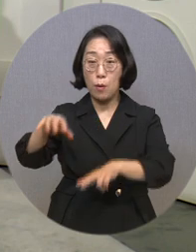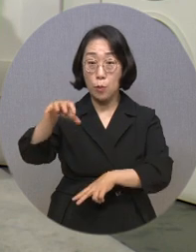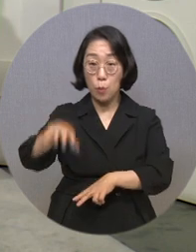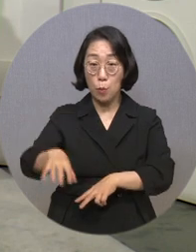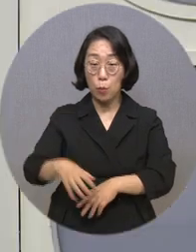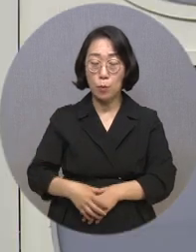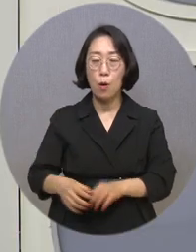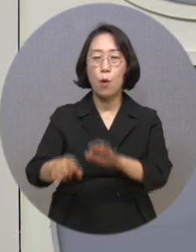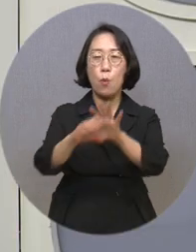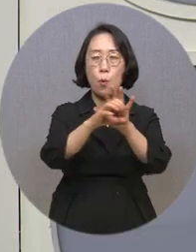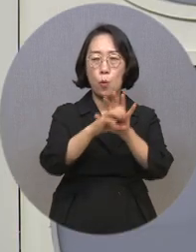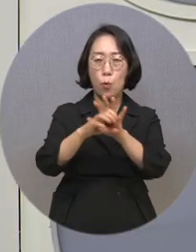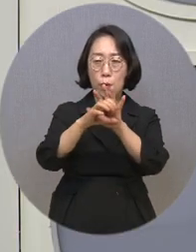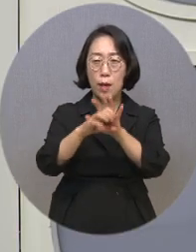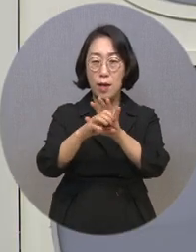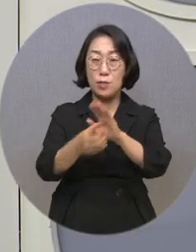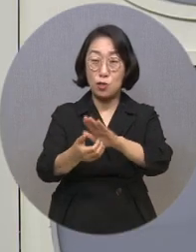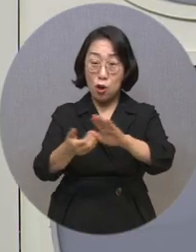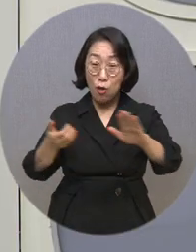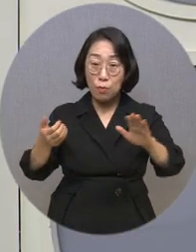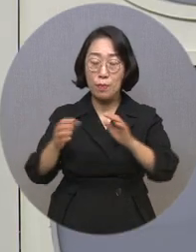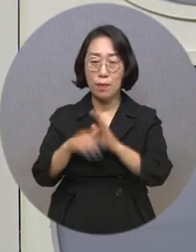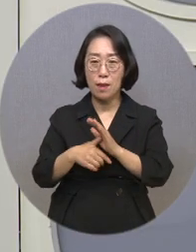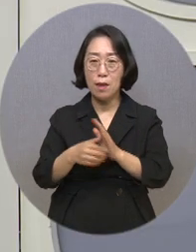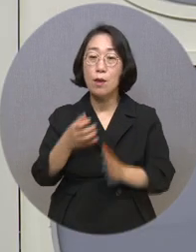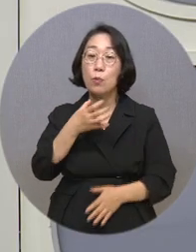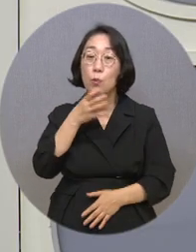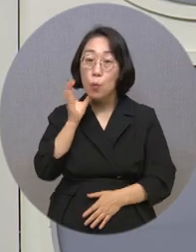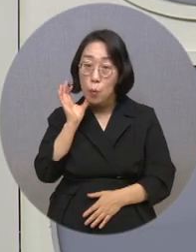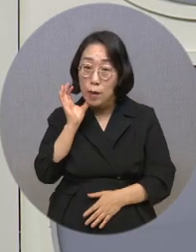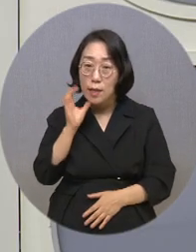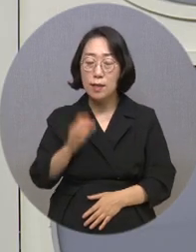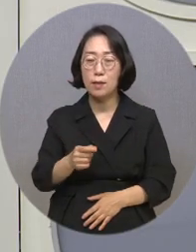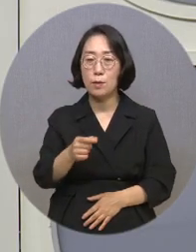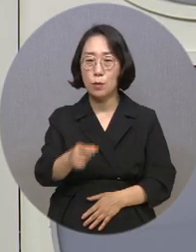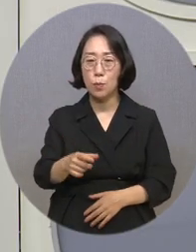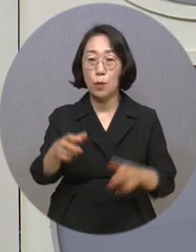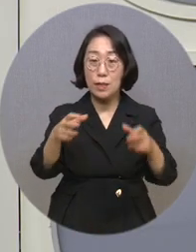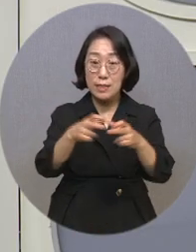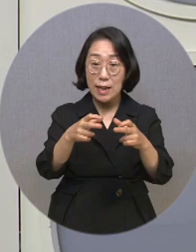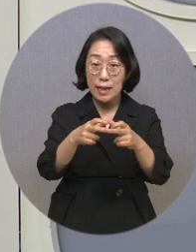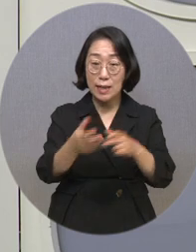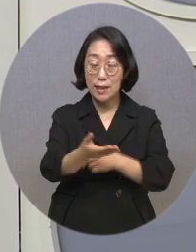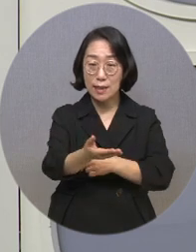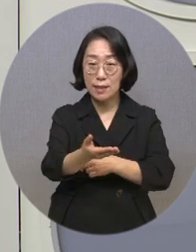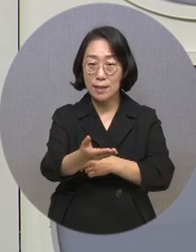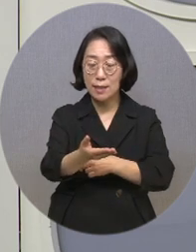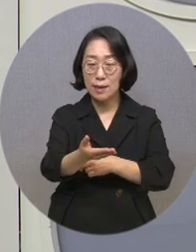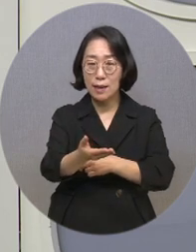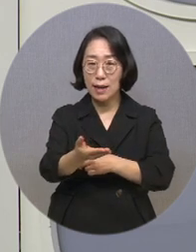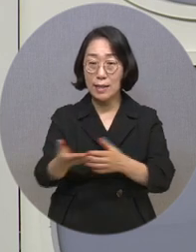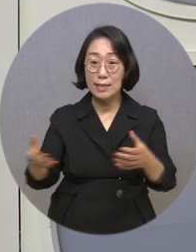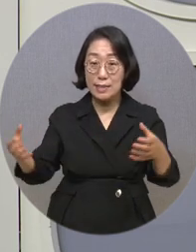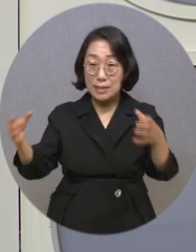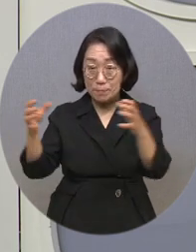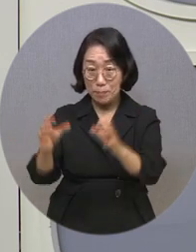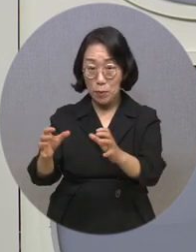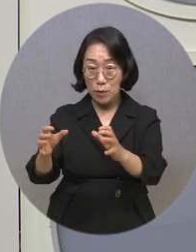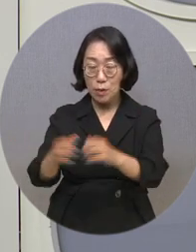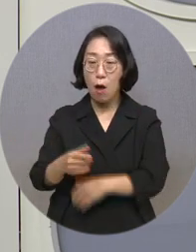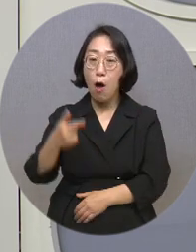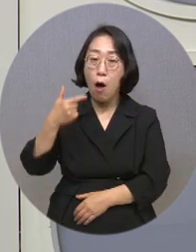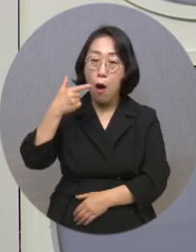이제 코로나가 오기 전에는 어르신들하고 그 장애인들하고 자매결연을 맺어가지고